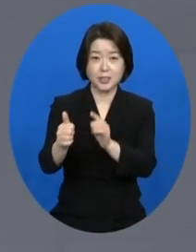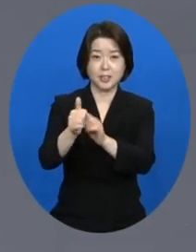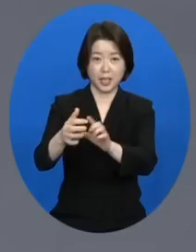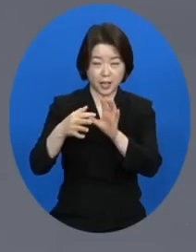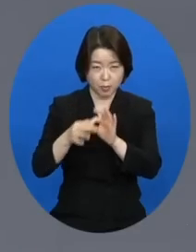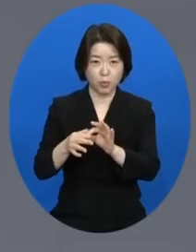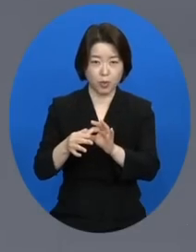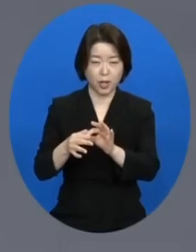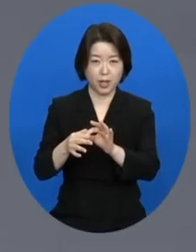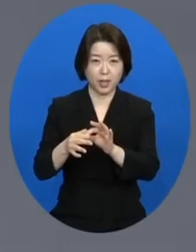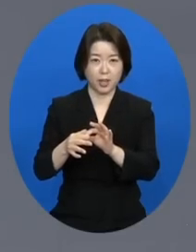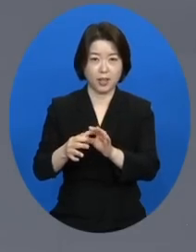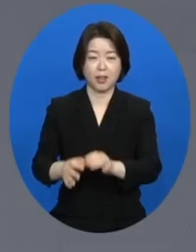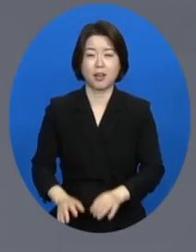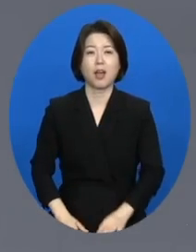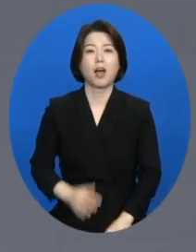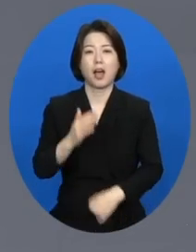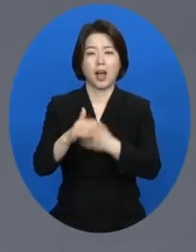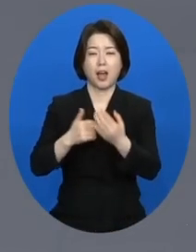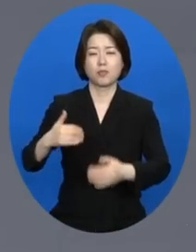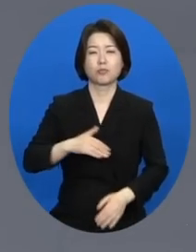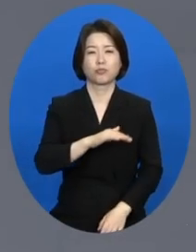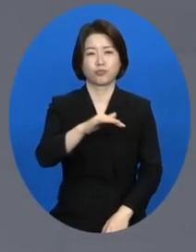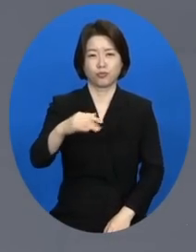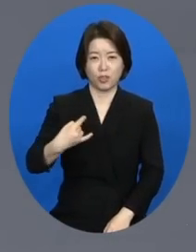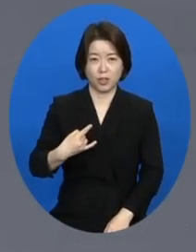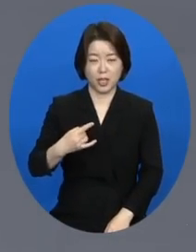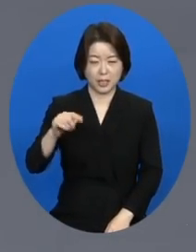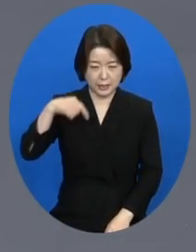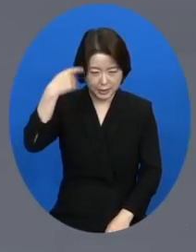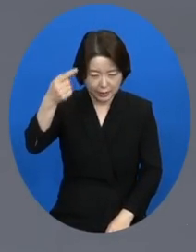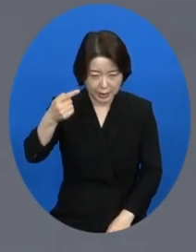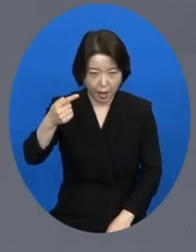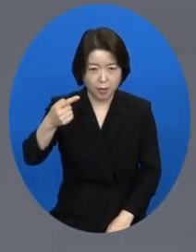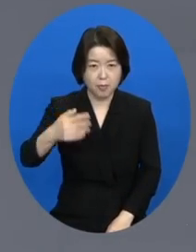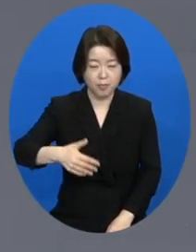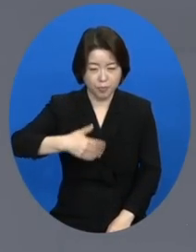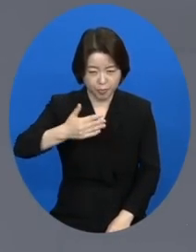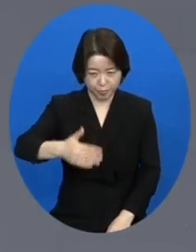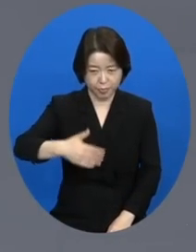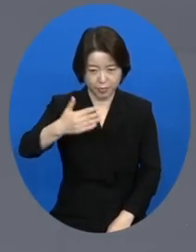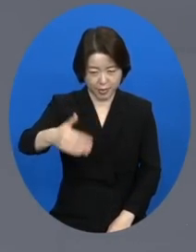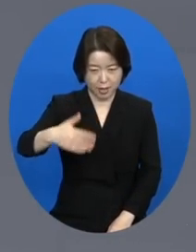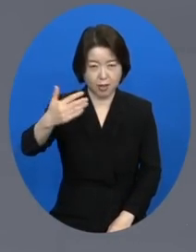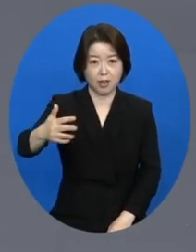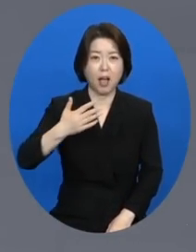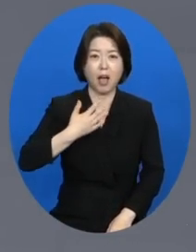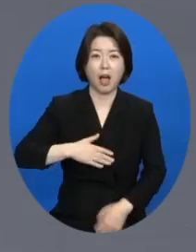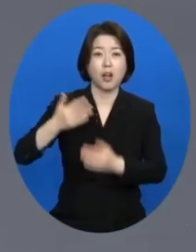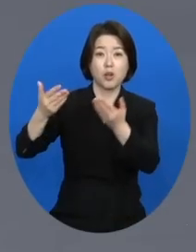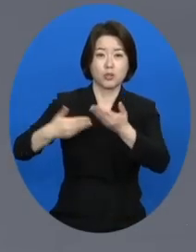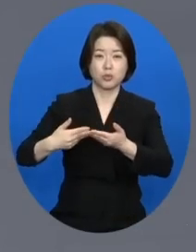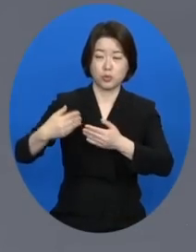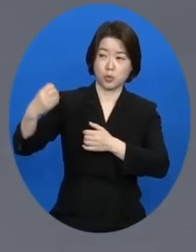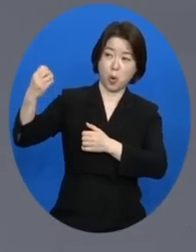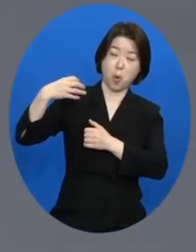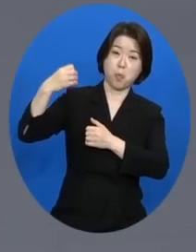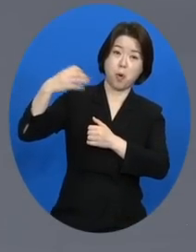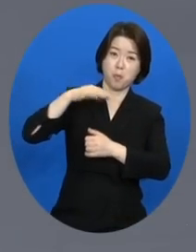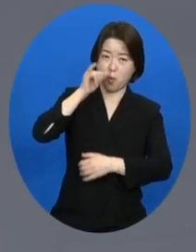통해 하나님은 우리에게 그 다음 길을 알려주시고 말씀하고